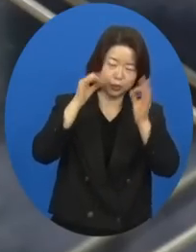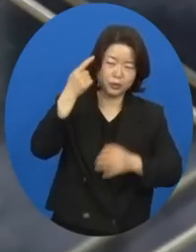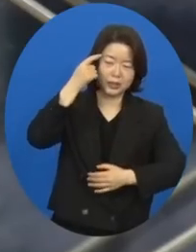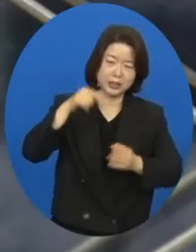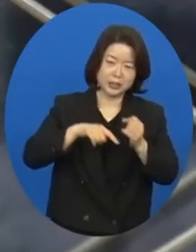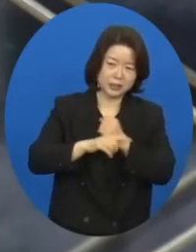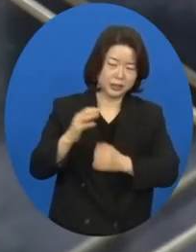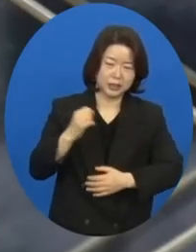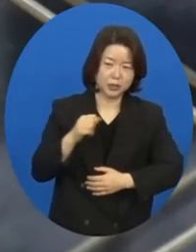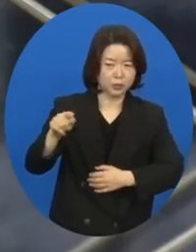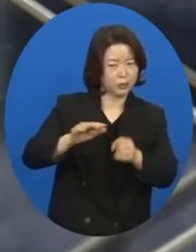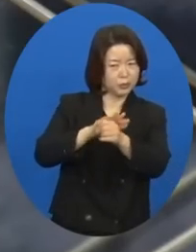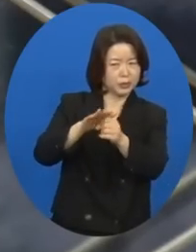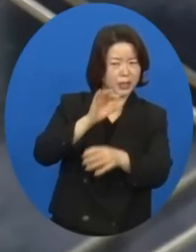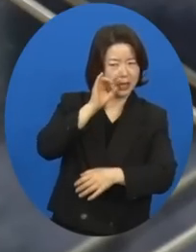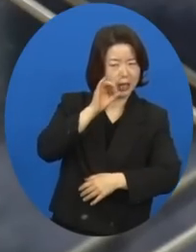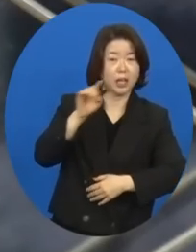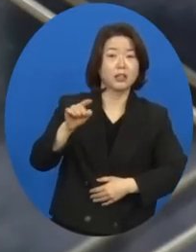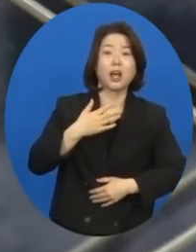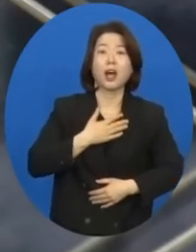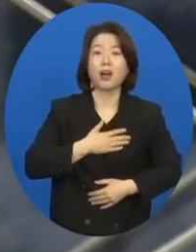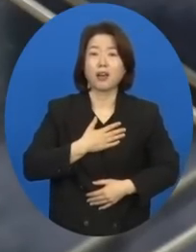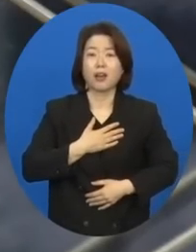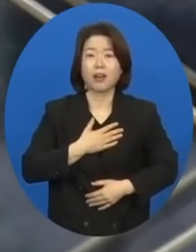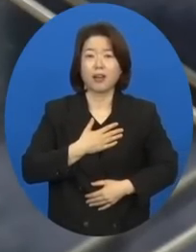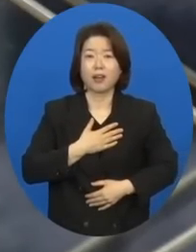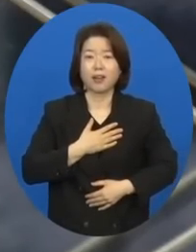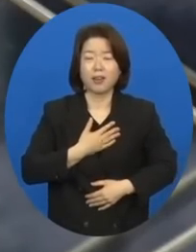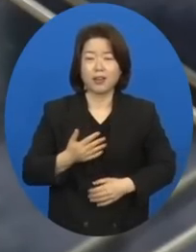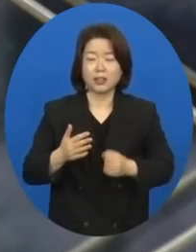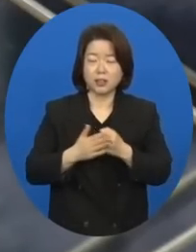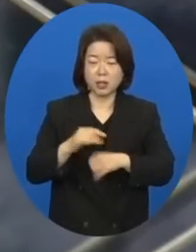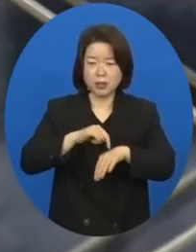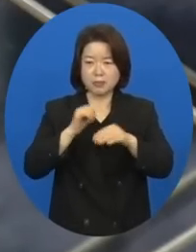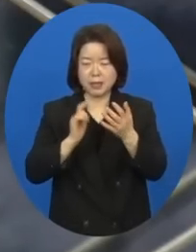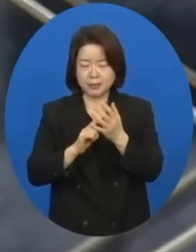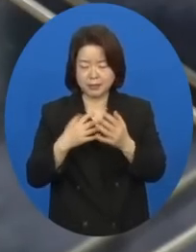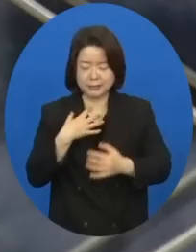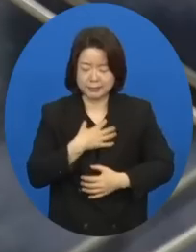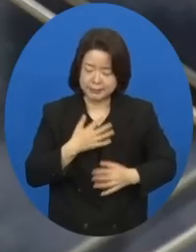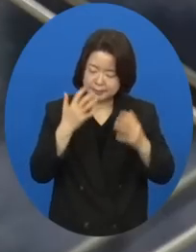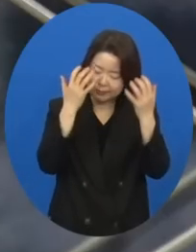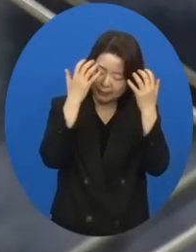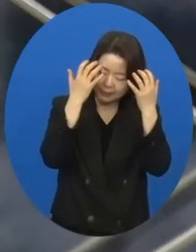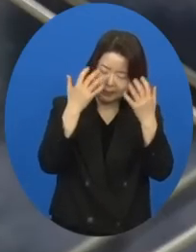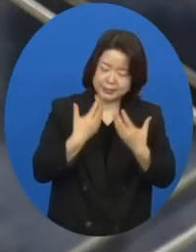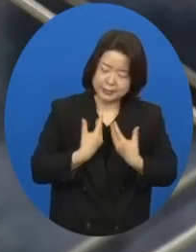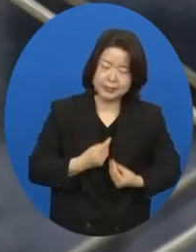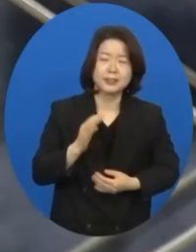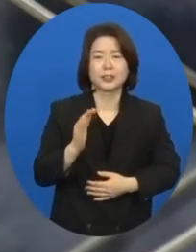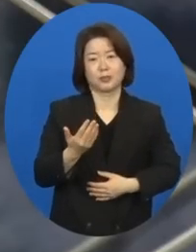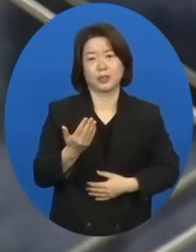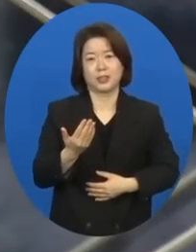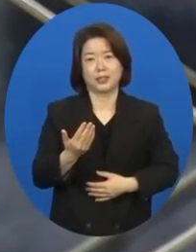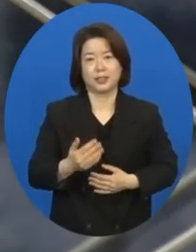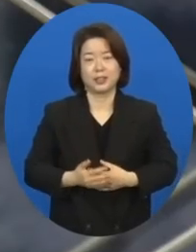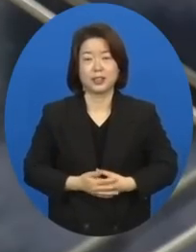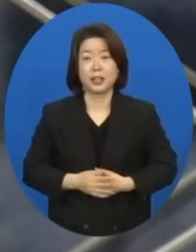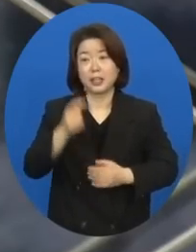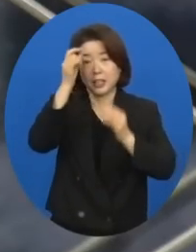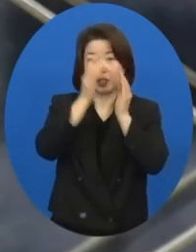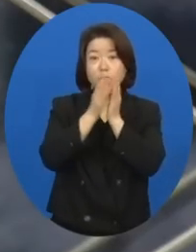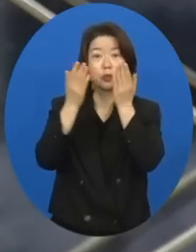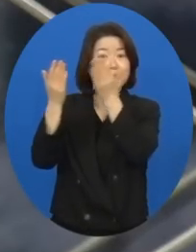뜻으로는 사랑할 수 없음을 아니까 그렇게 너무나 마음에 시름이 되고 낙심이 되어서 이렇게